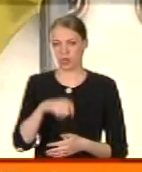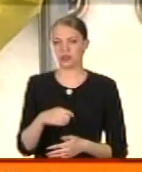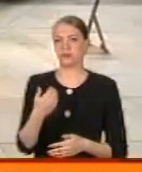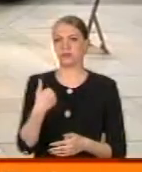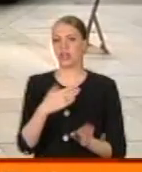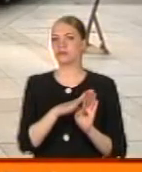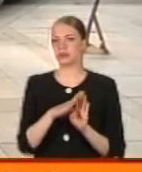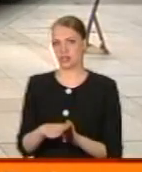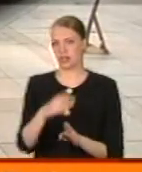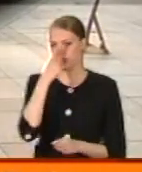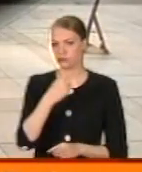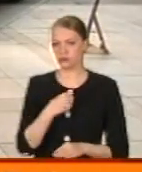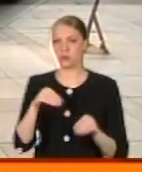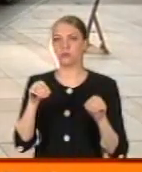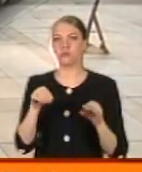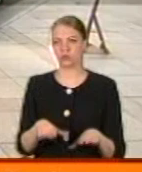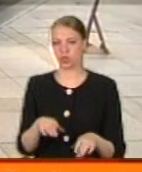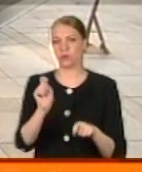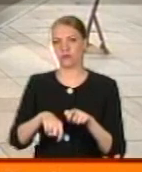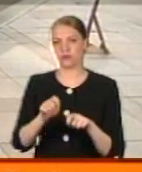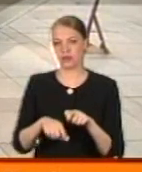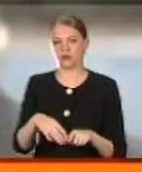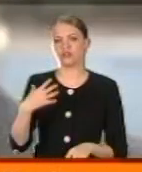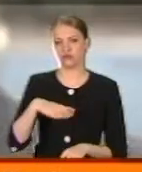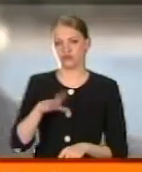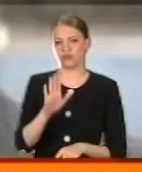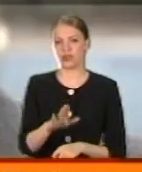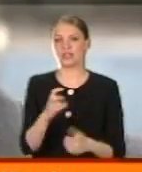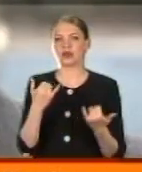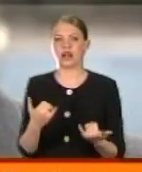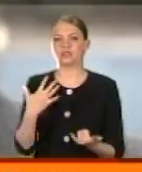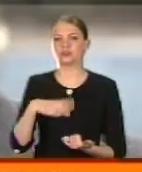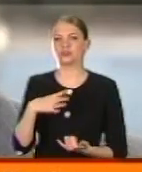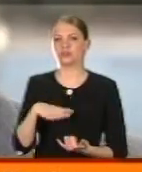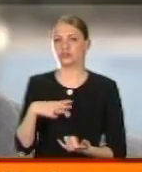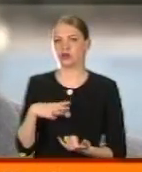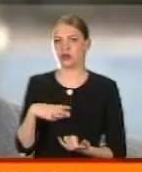Нам стандартно повідомили, постанову перевіряють. Чекайте. Наразі чекаємо